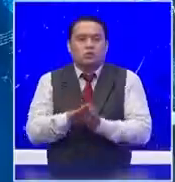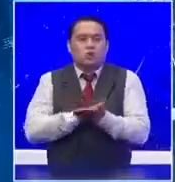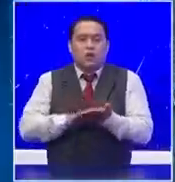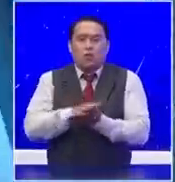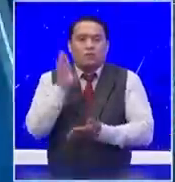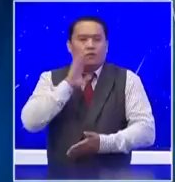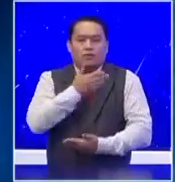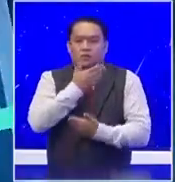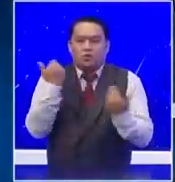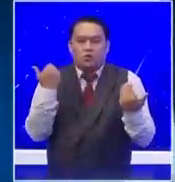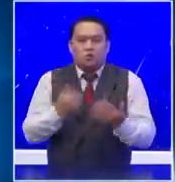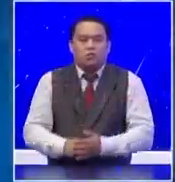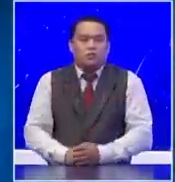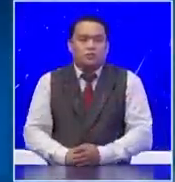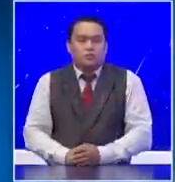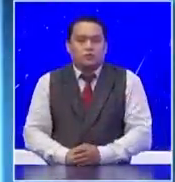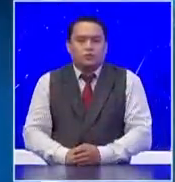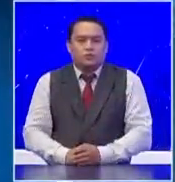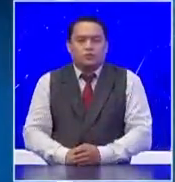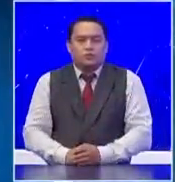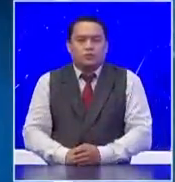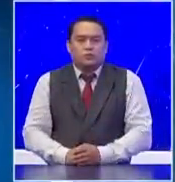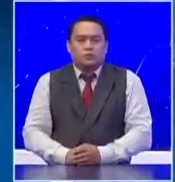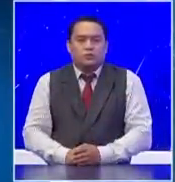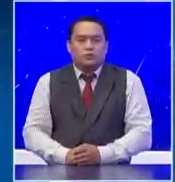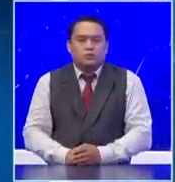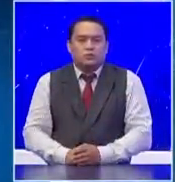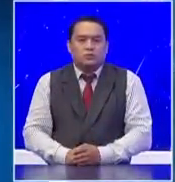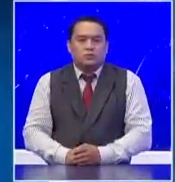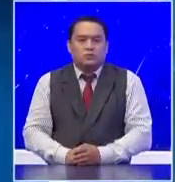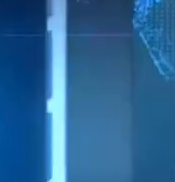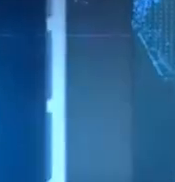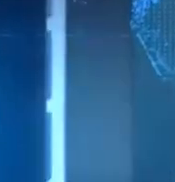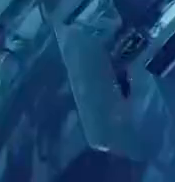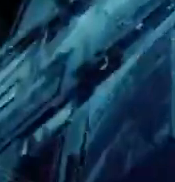жоқ. Гүлжанат Бақұлжанова, Әсет Дүйсенбек, Жетсу телеарнасы.